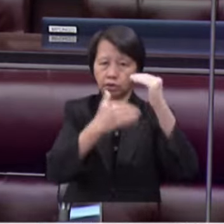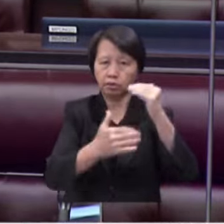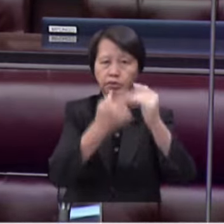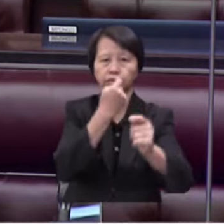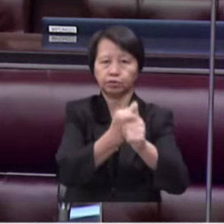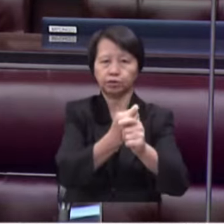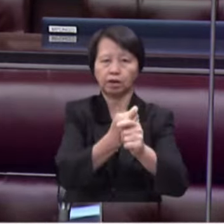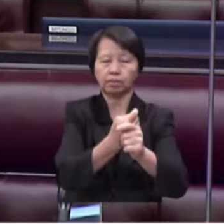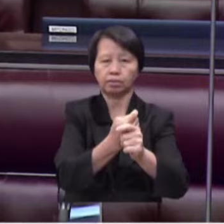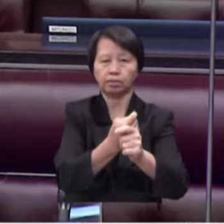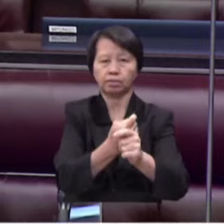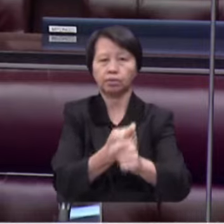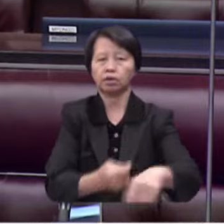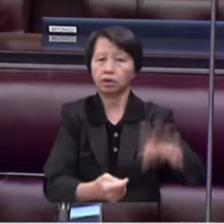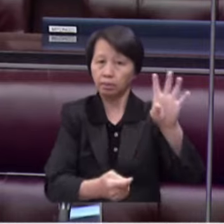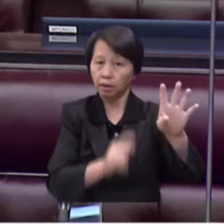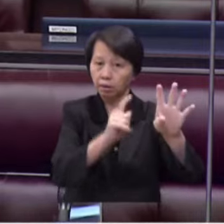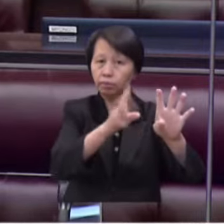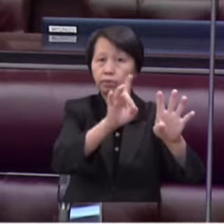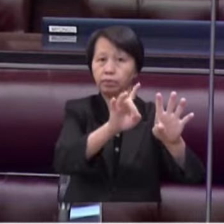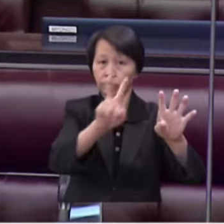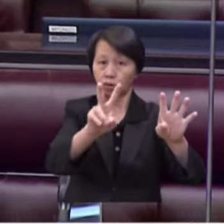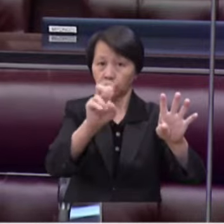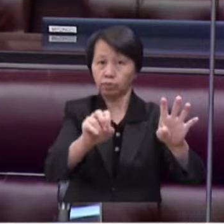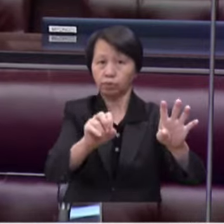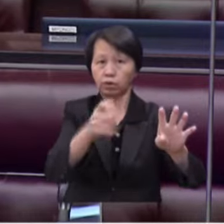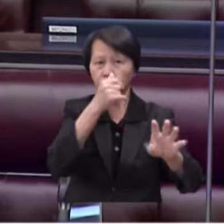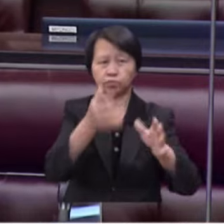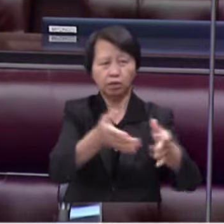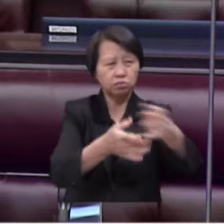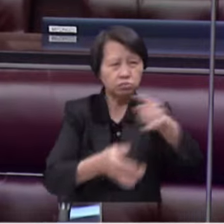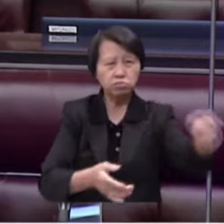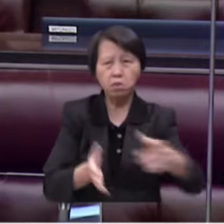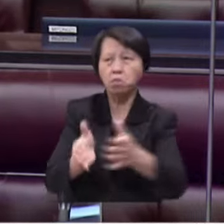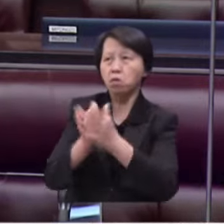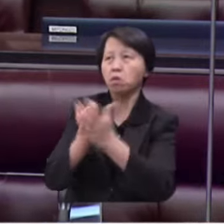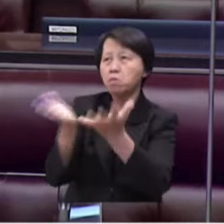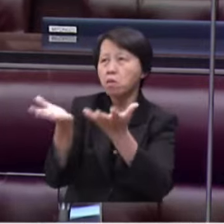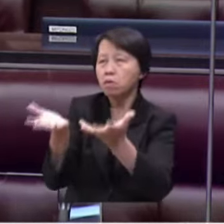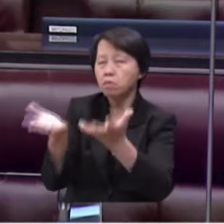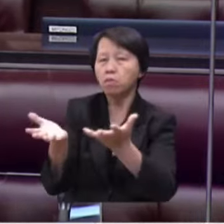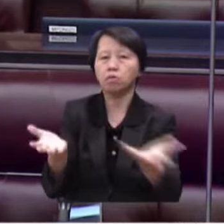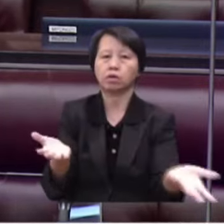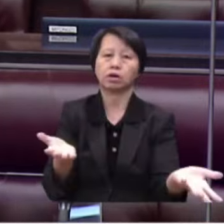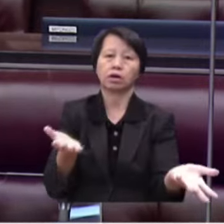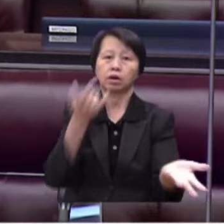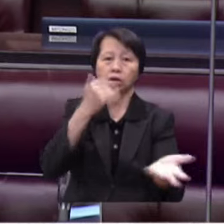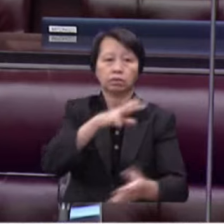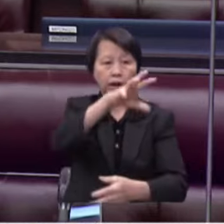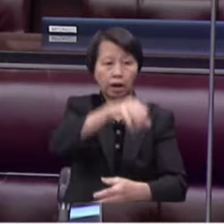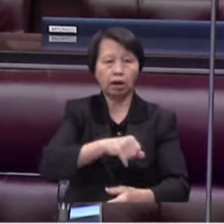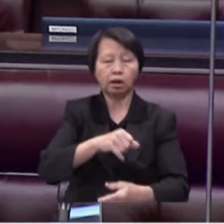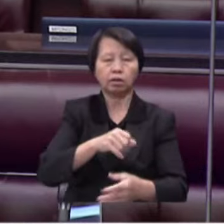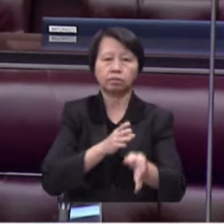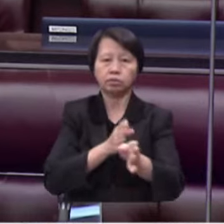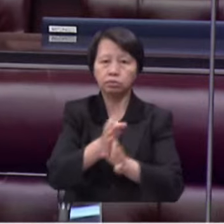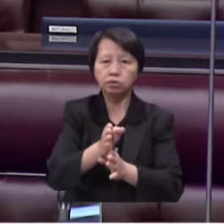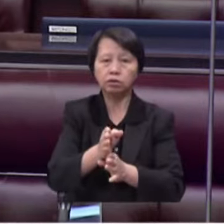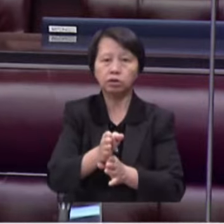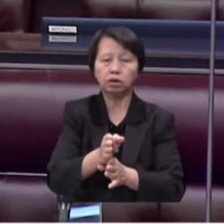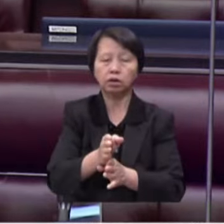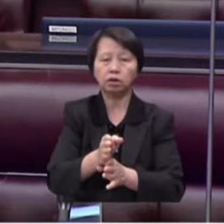tetapkan karena antaranya permohonan ramai untuk mengambil jurusan